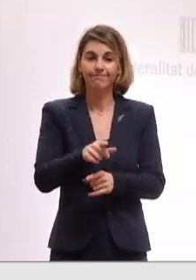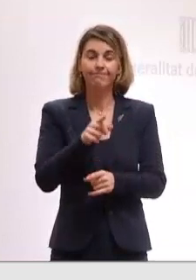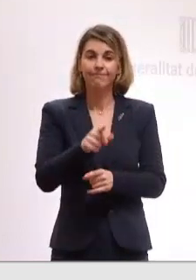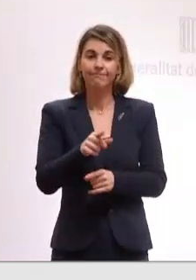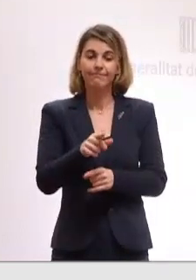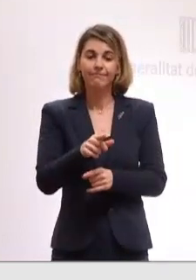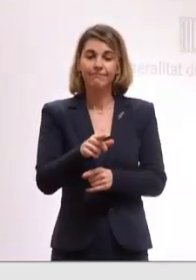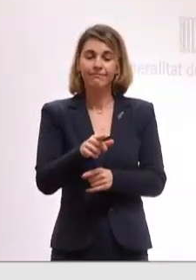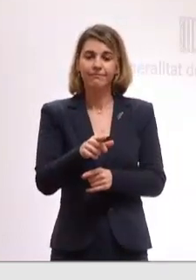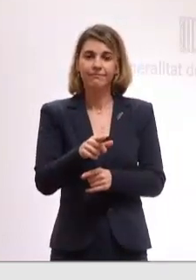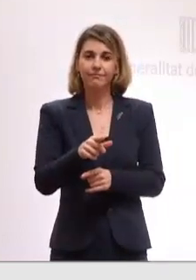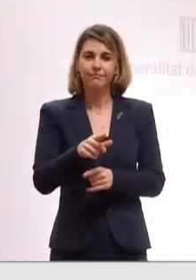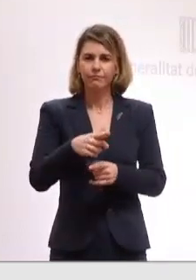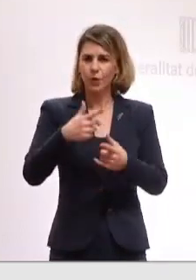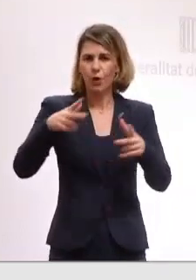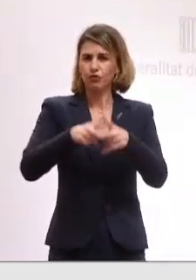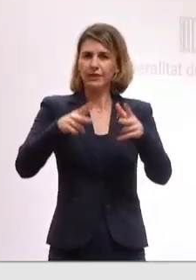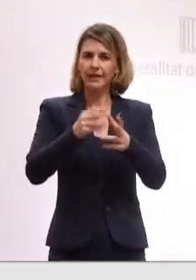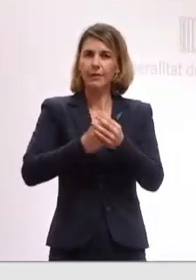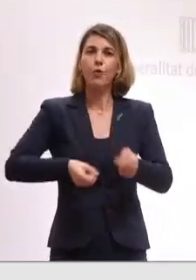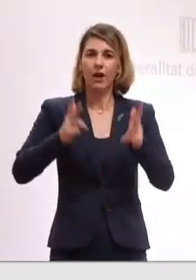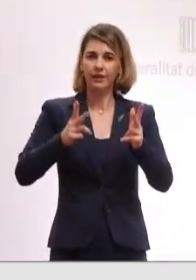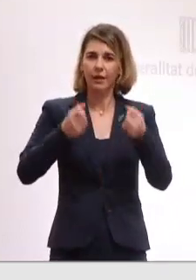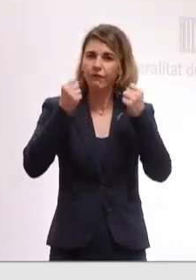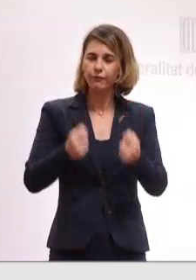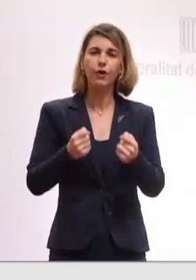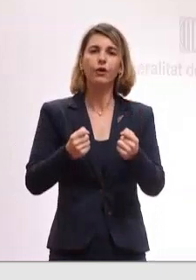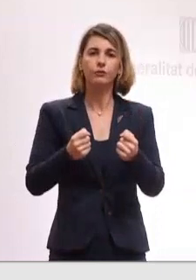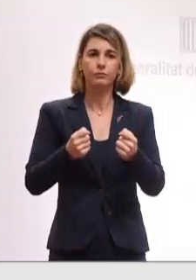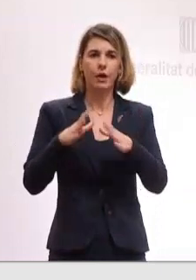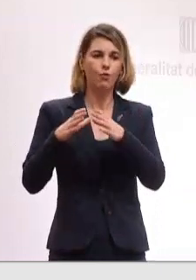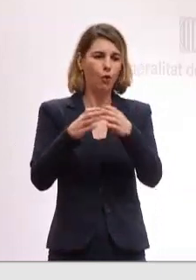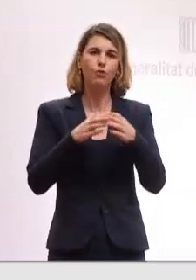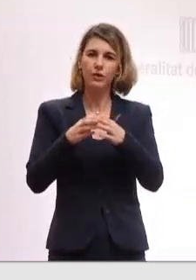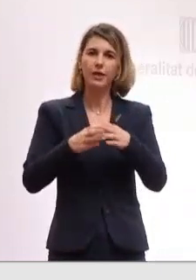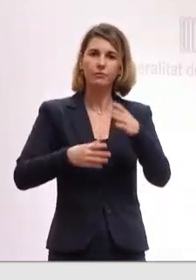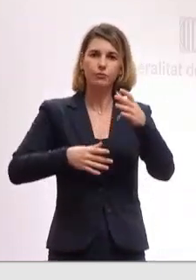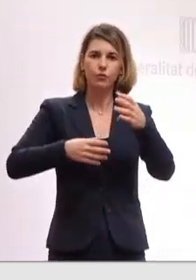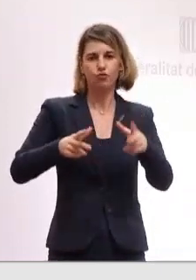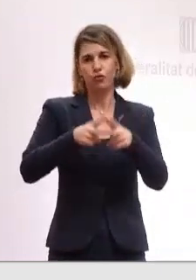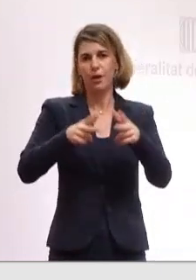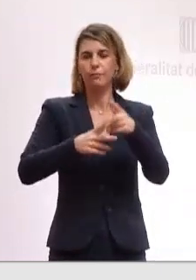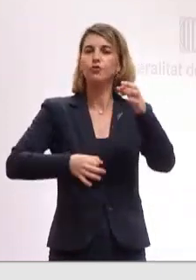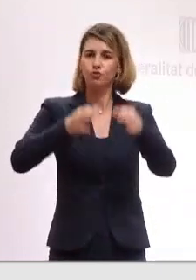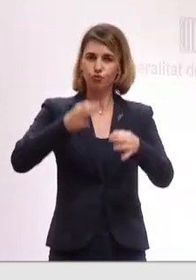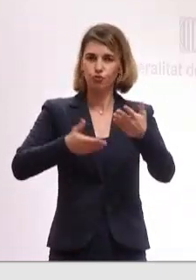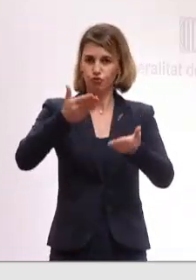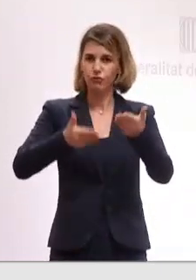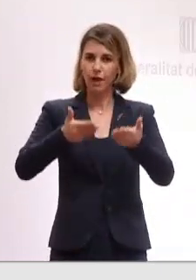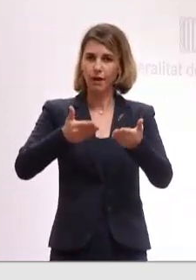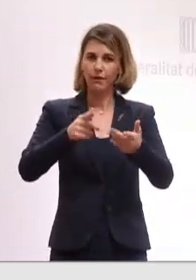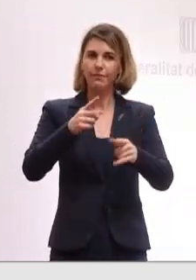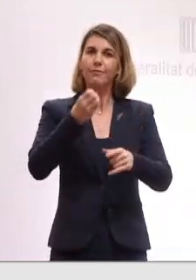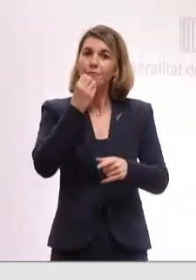que dona consistència a una societat democràtica, a una comunitat socialment justa, és, entre altres coses, un